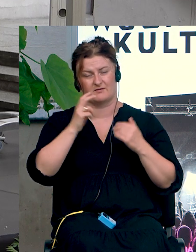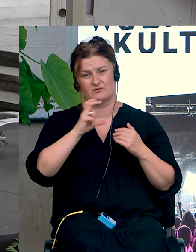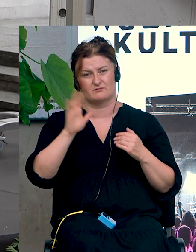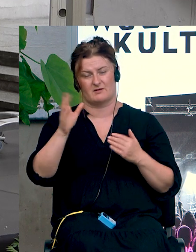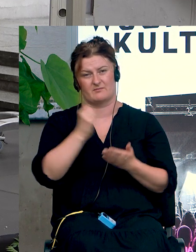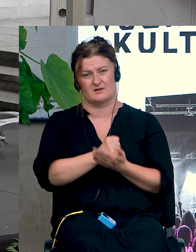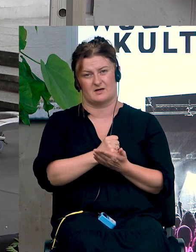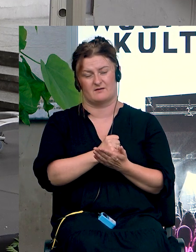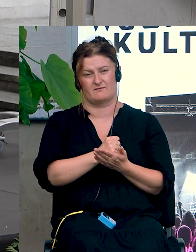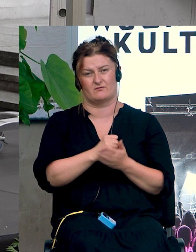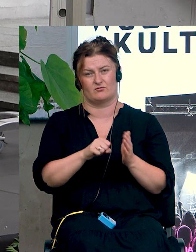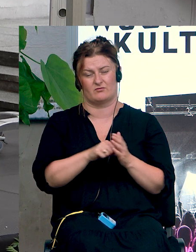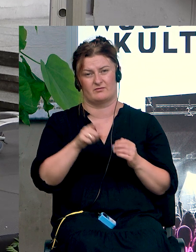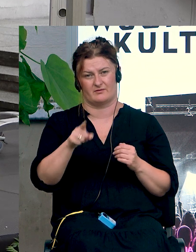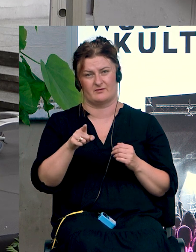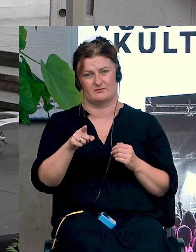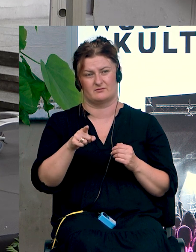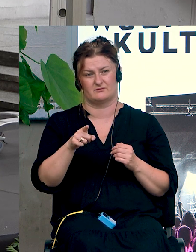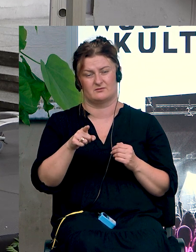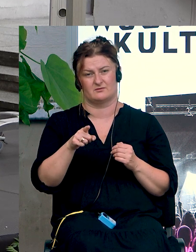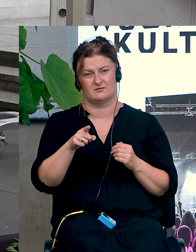тому що він